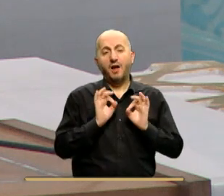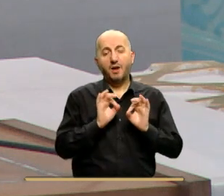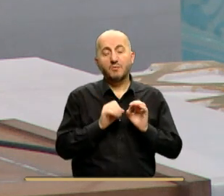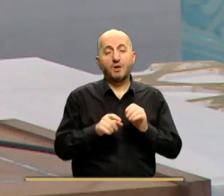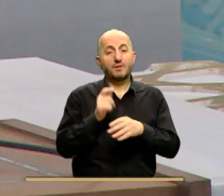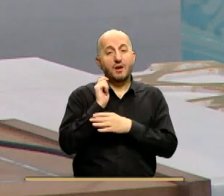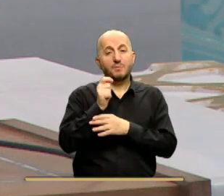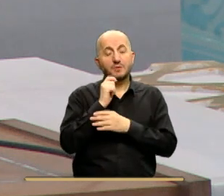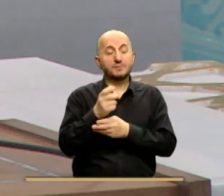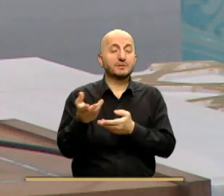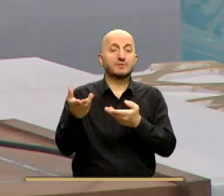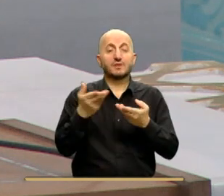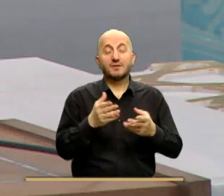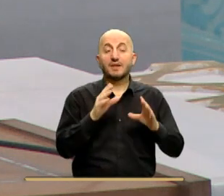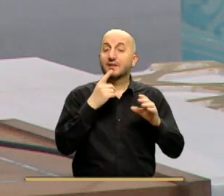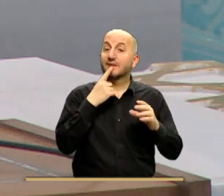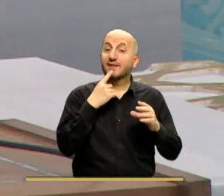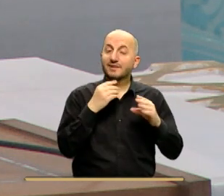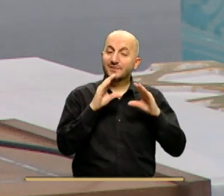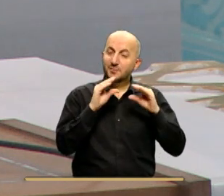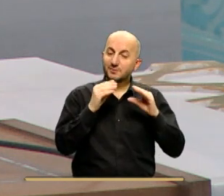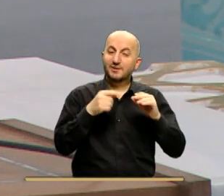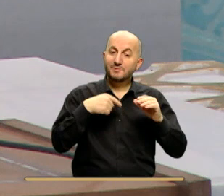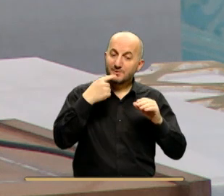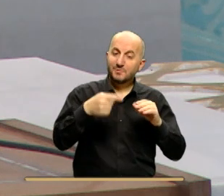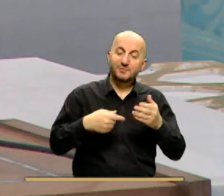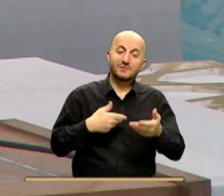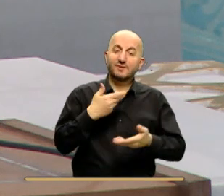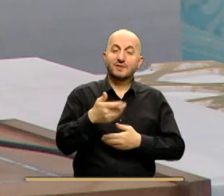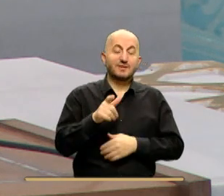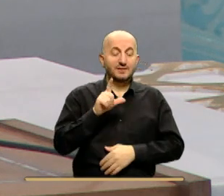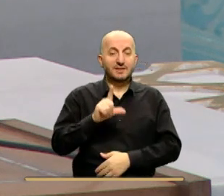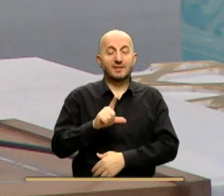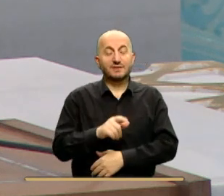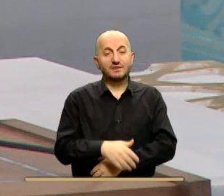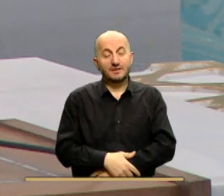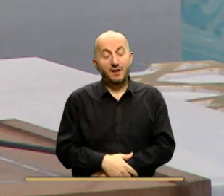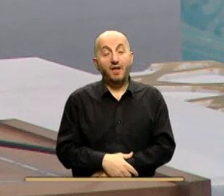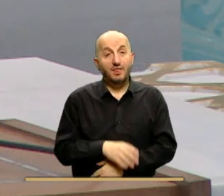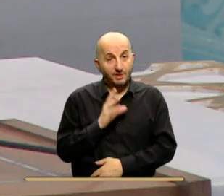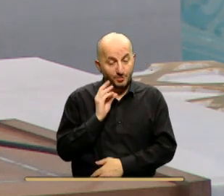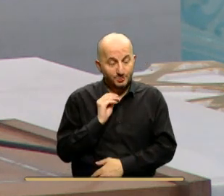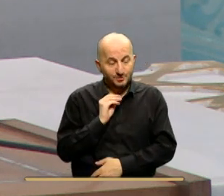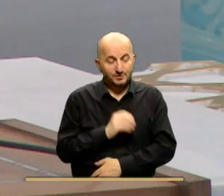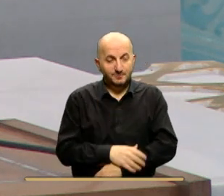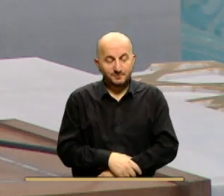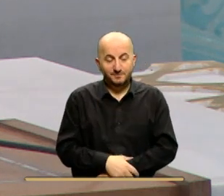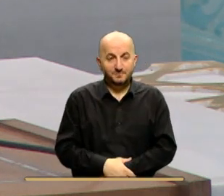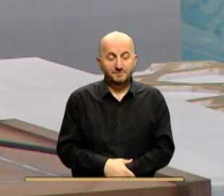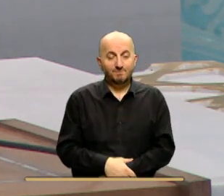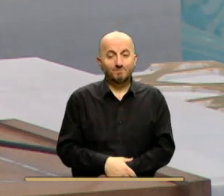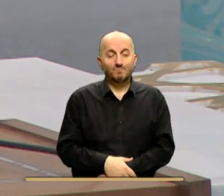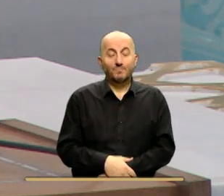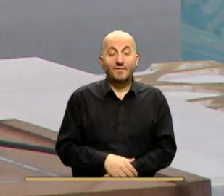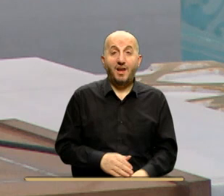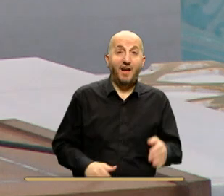tebliğimizi, davetimizi yumuşak bir dille yerine getirmemiz gerektiğini buradan anlıyoruz. Bunun